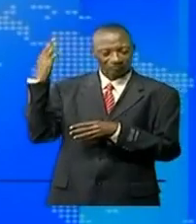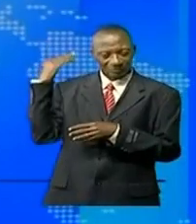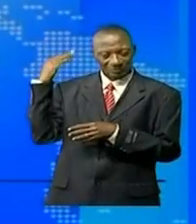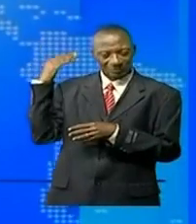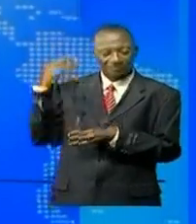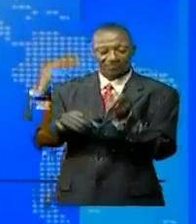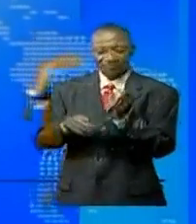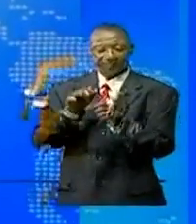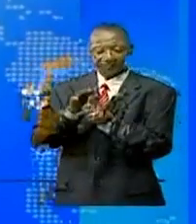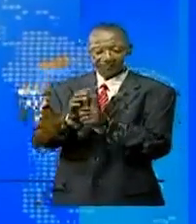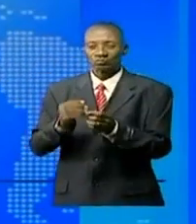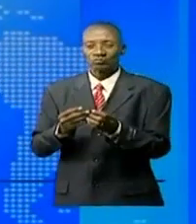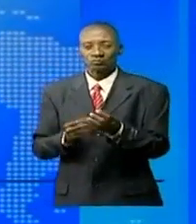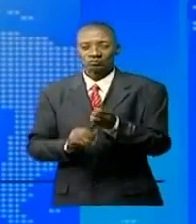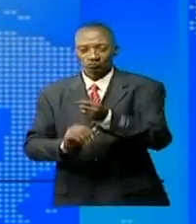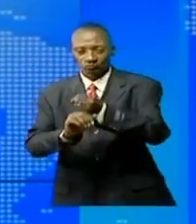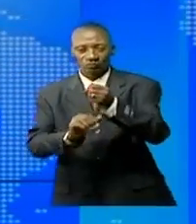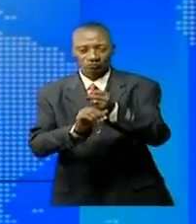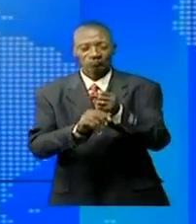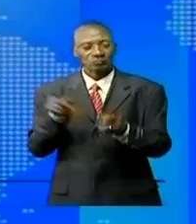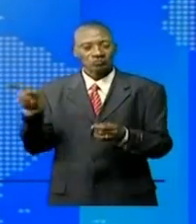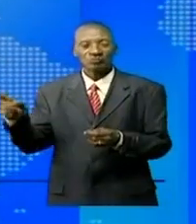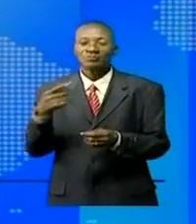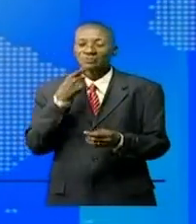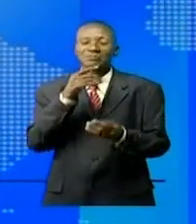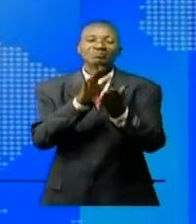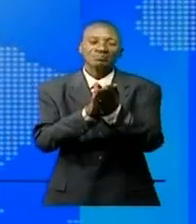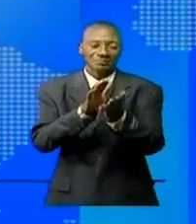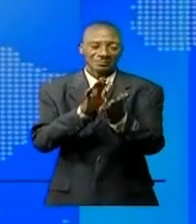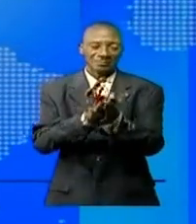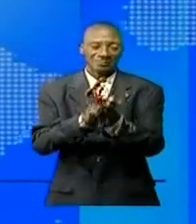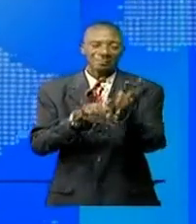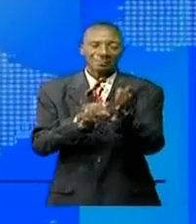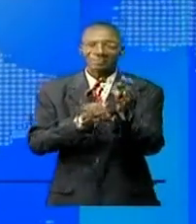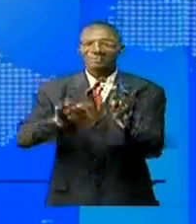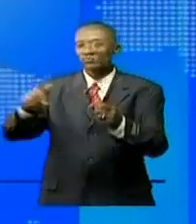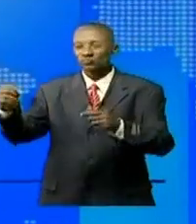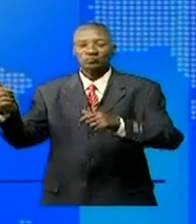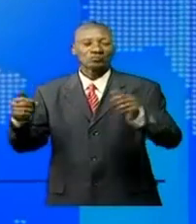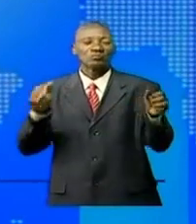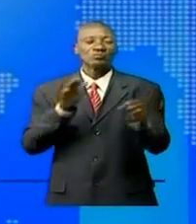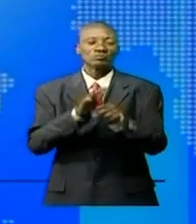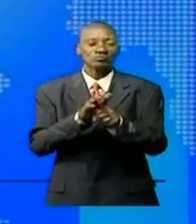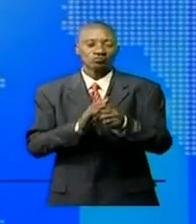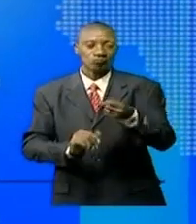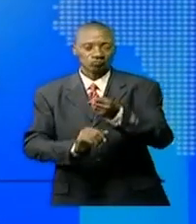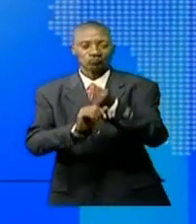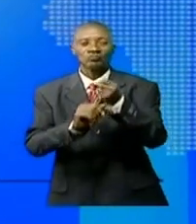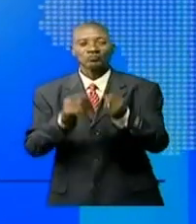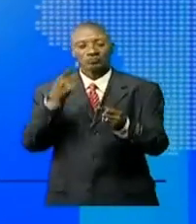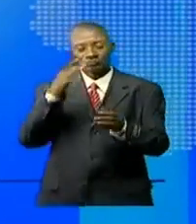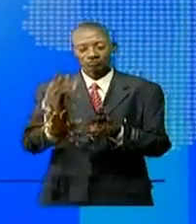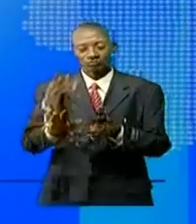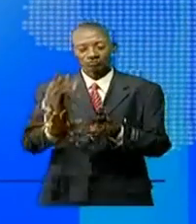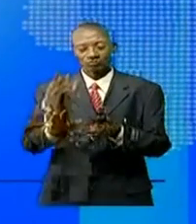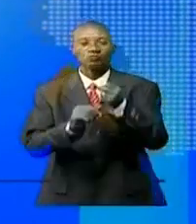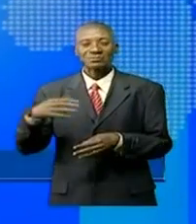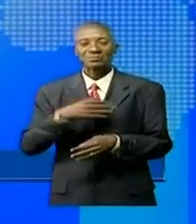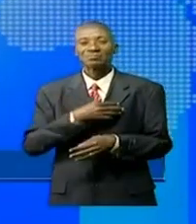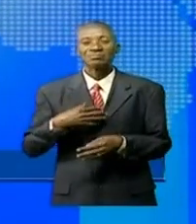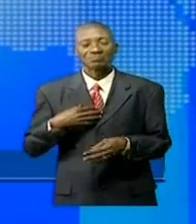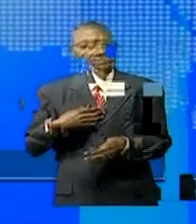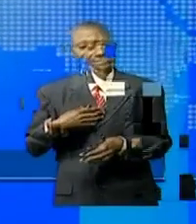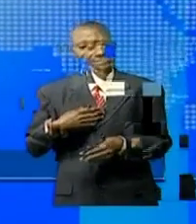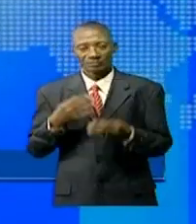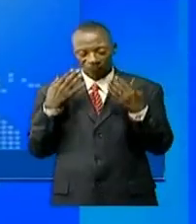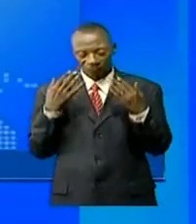sa profonde reconnaissance. C'est un communiqué signé Nicole Dimbabou Mbouanga. Ce journal est fini. Merci de l'avoir suivi.